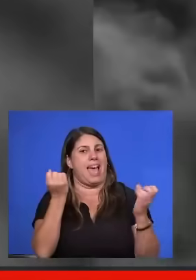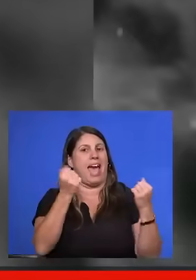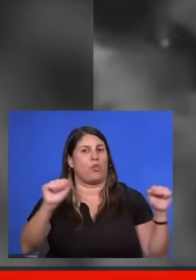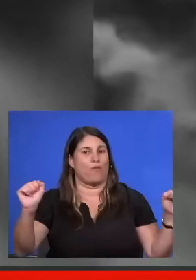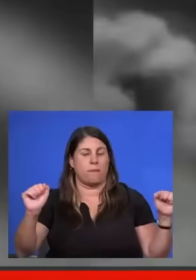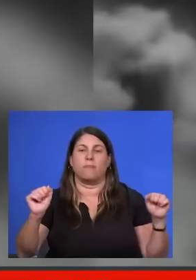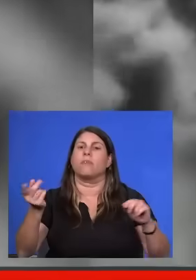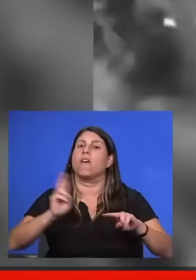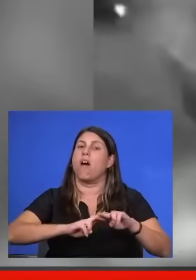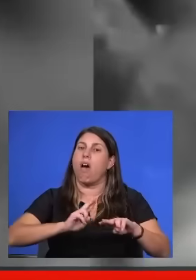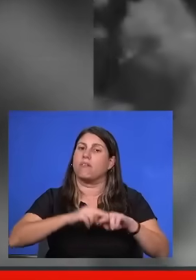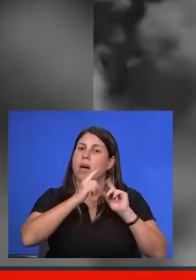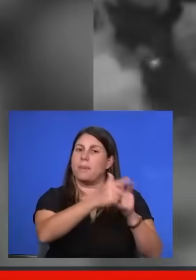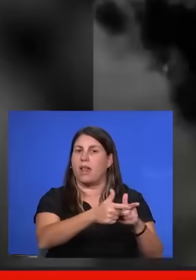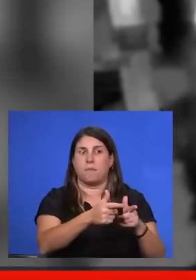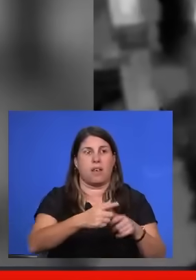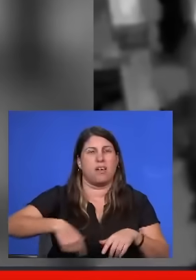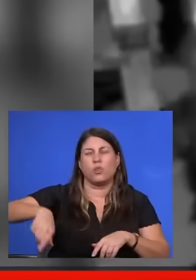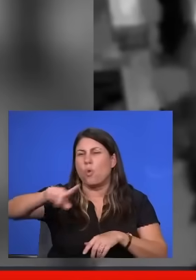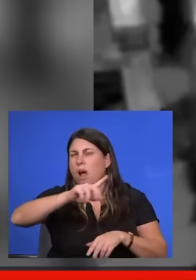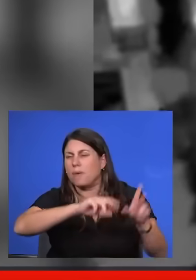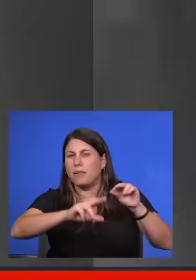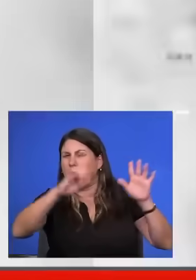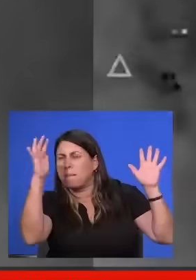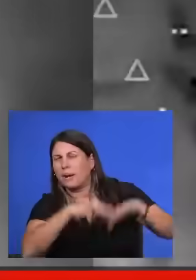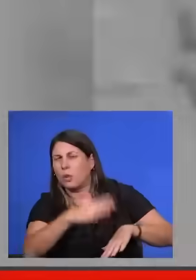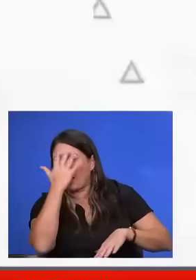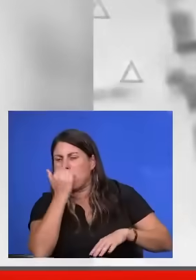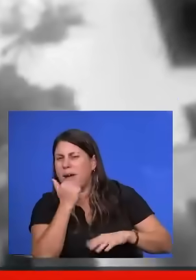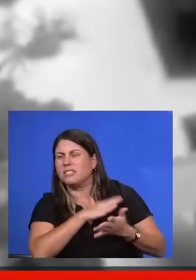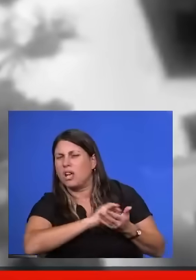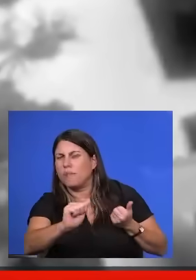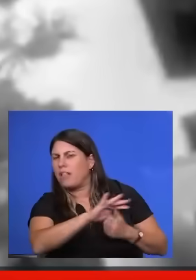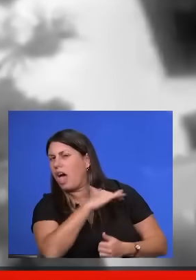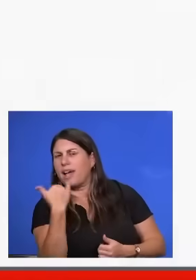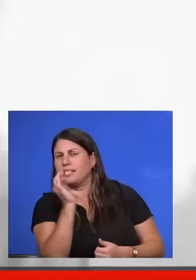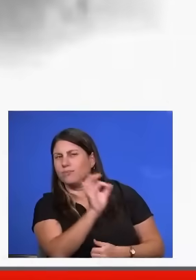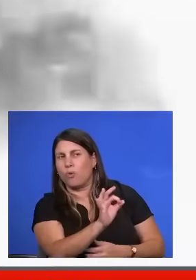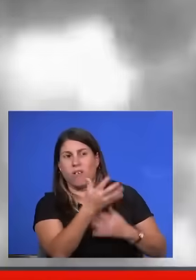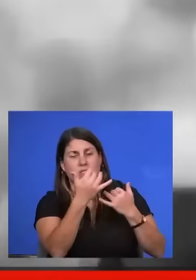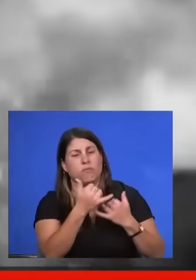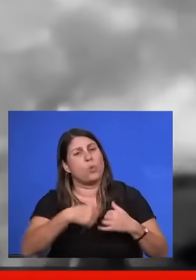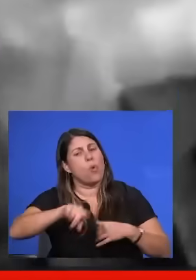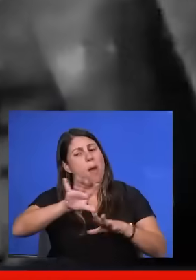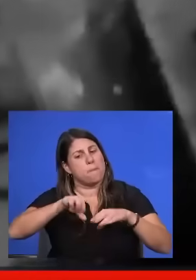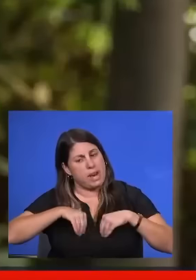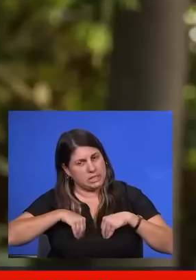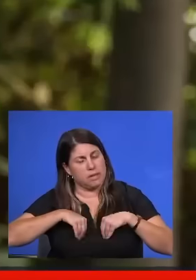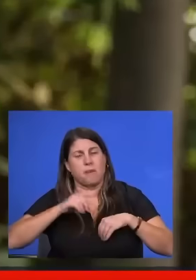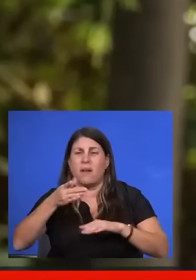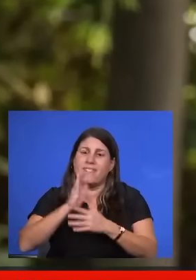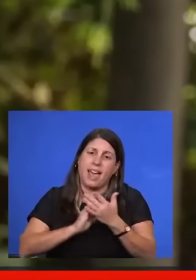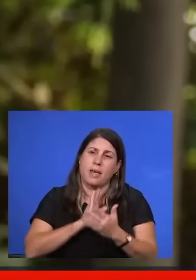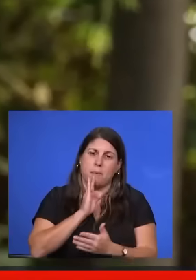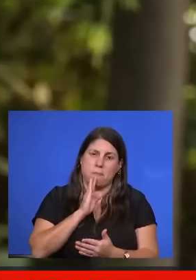כולם מדברים על מיטוט חמאס, חיסולו, השמדתו. פה יש תמימות דעים, אבל זאת רק חלק מהבעיה.